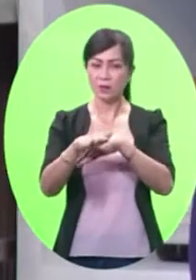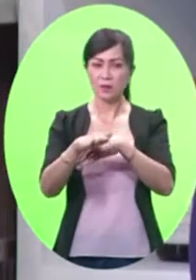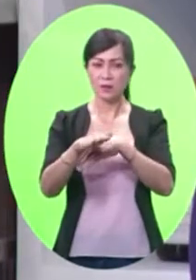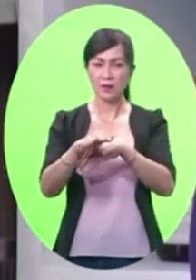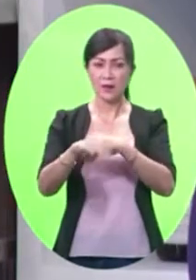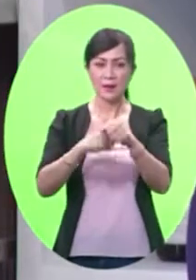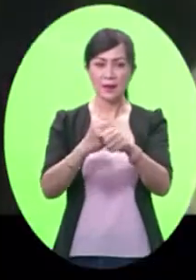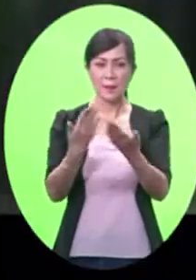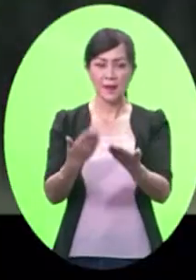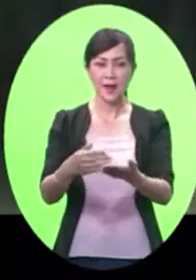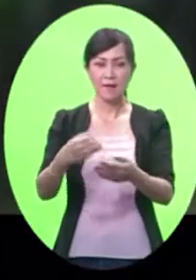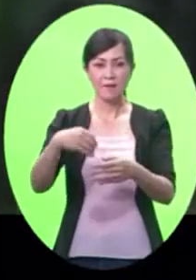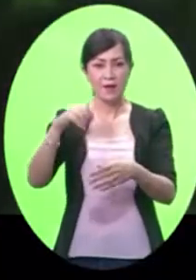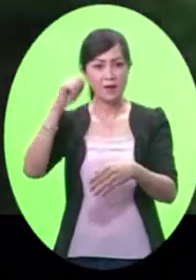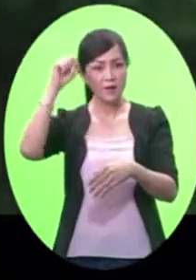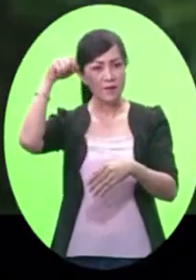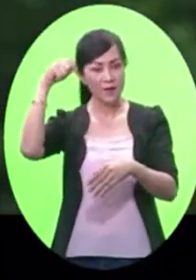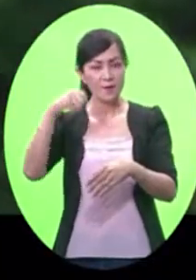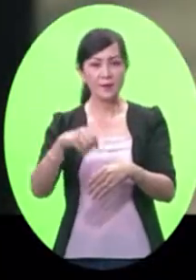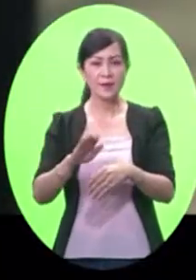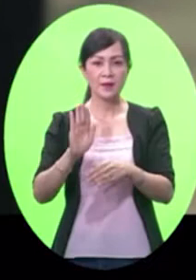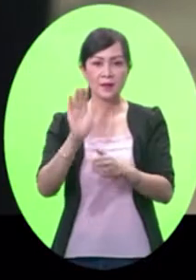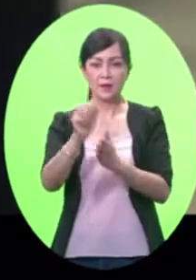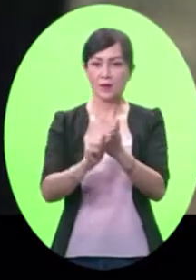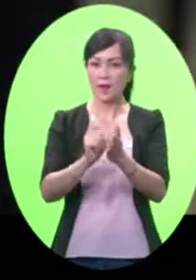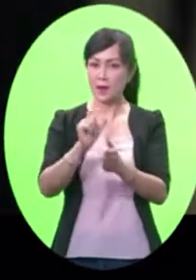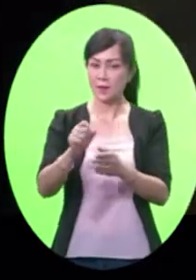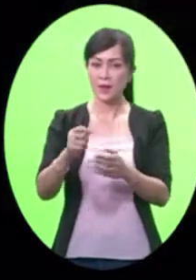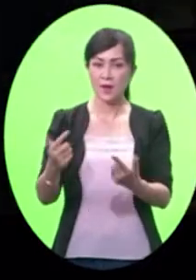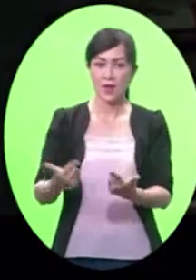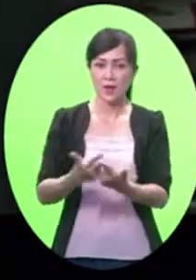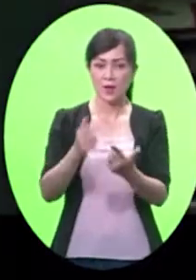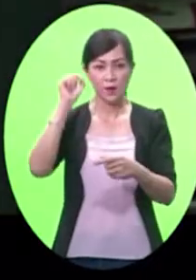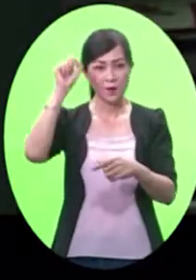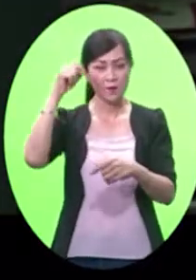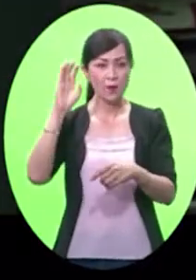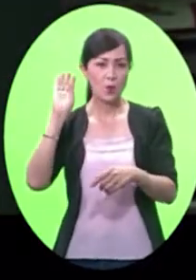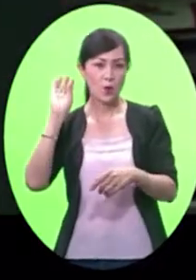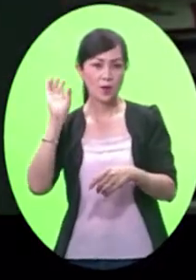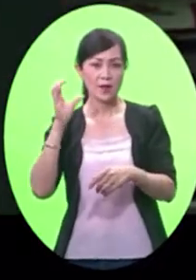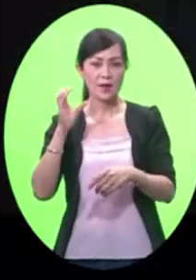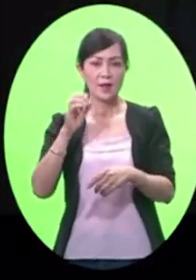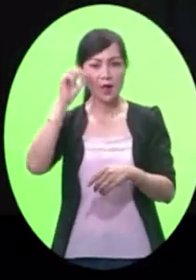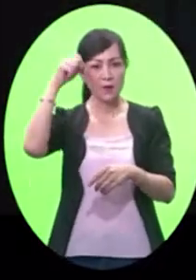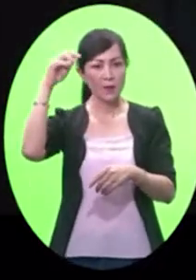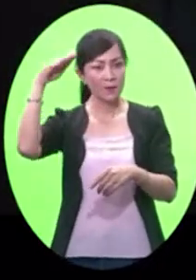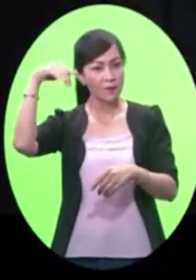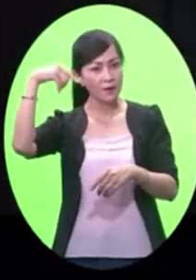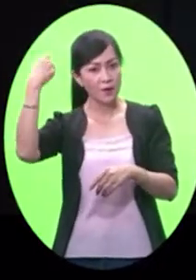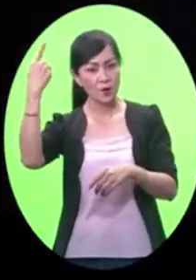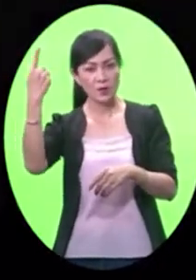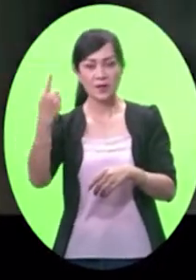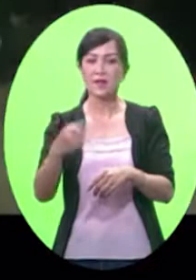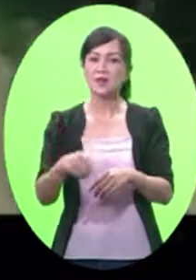trong cái năm nay về điện ảnh. Vào đầu tháng 10, trong khuôn khổ liên hoan phim quốc tế Busan, bộ phim đầu tay của đạo diễn Trần Hữu Tấn